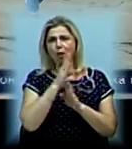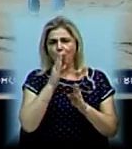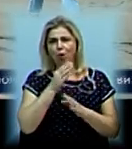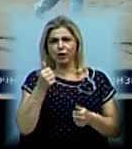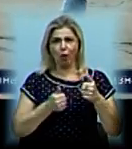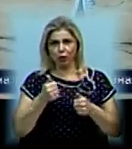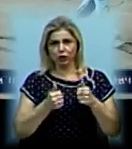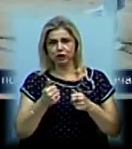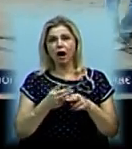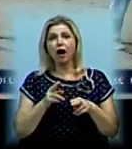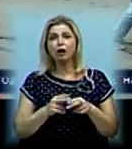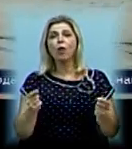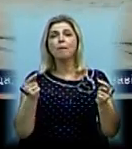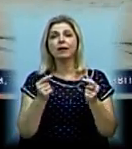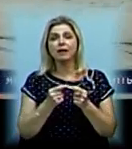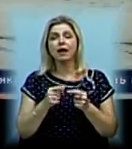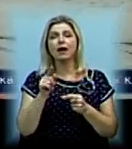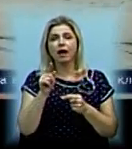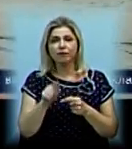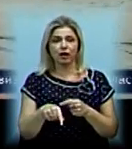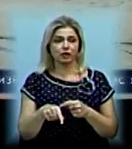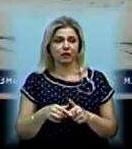которая определяет даже